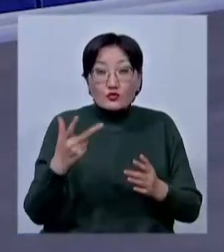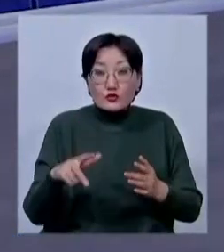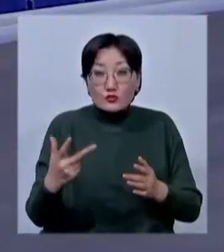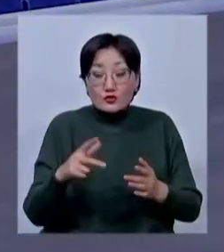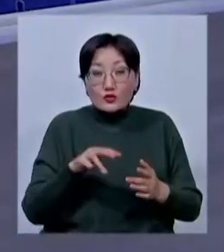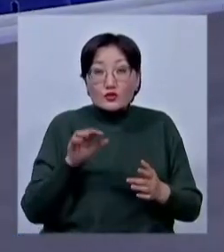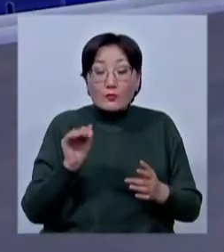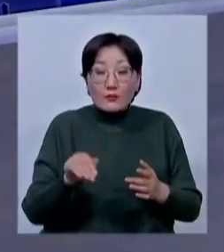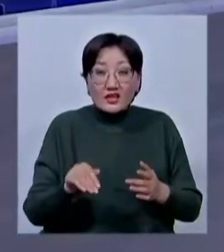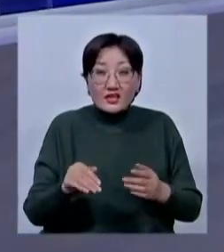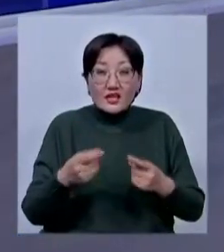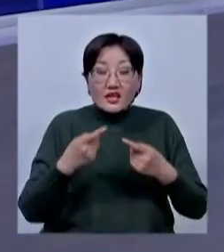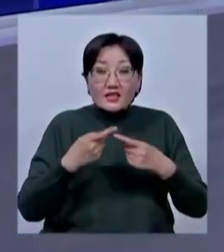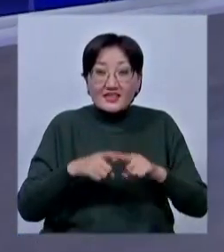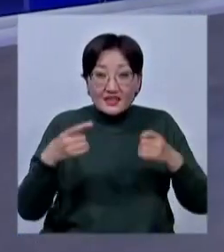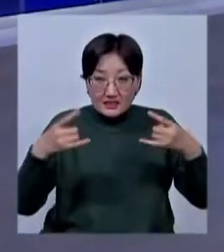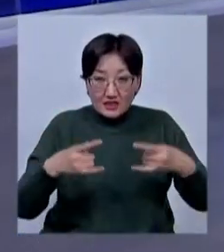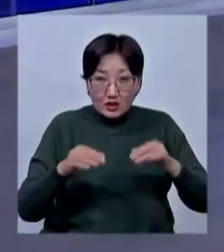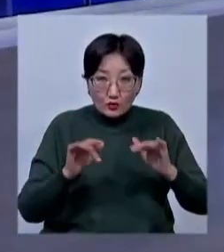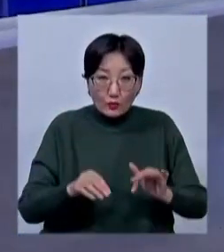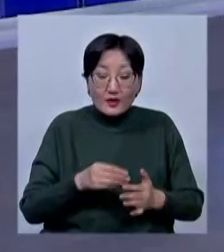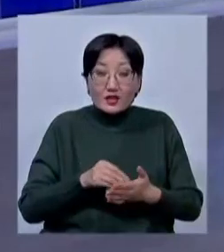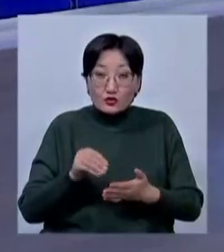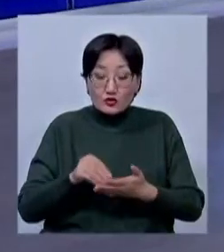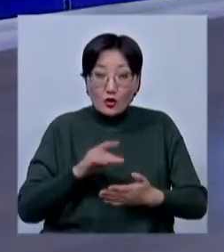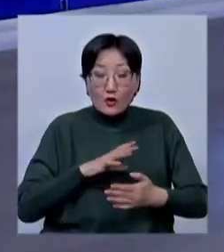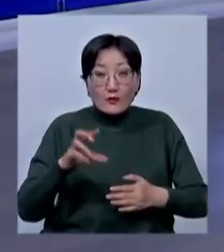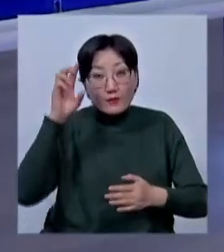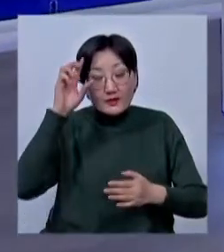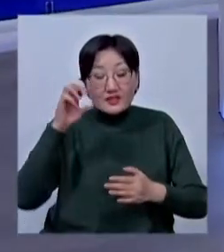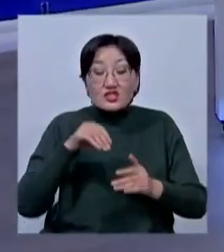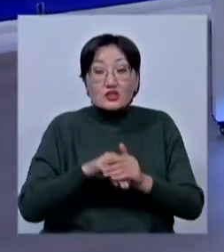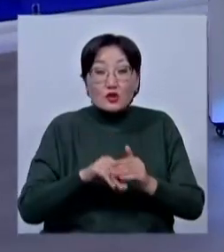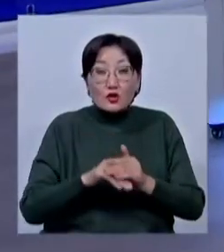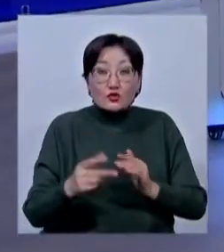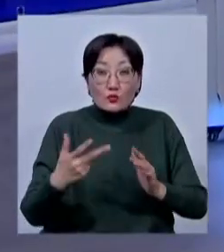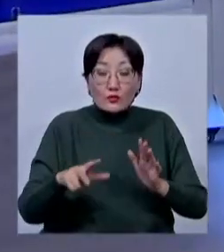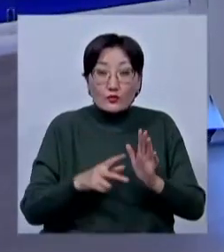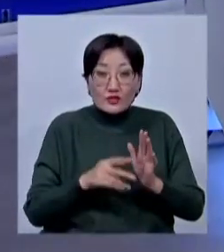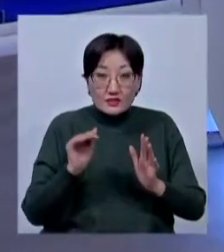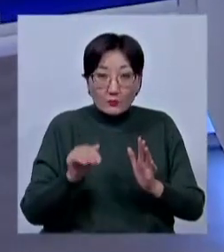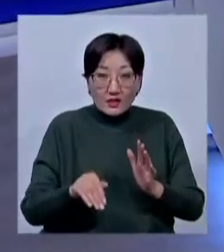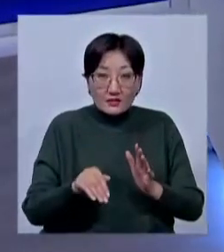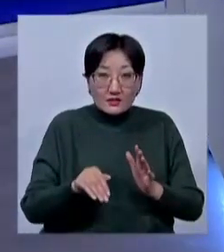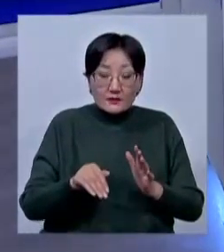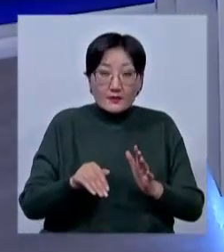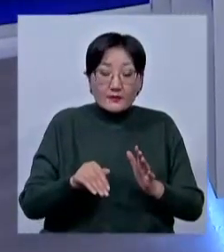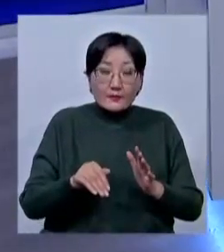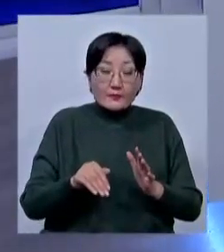33 мың техникалық құралдар алынды. И өкімет резервінен 38